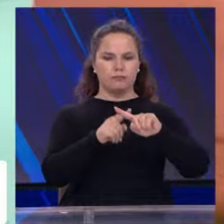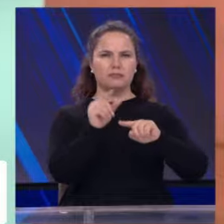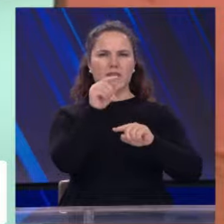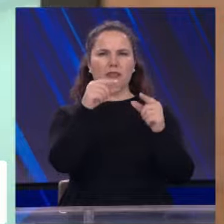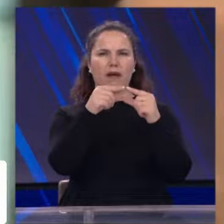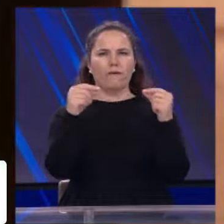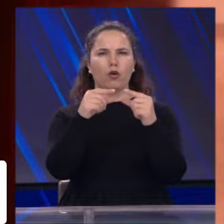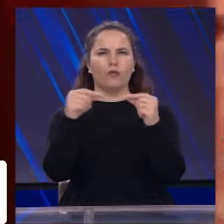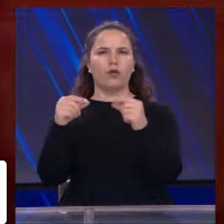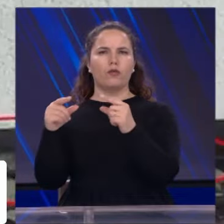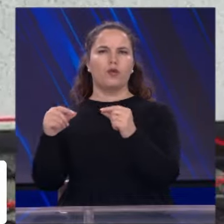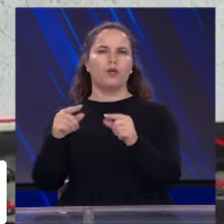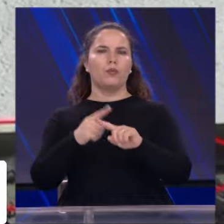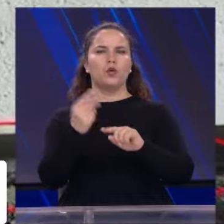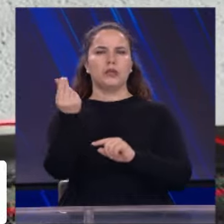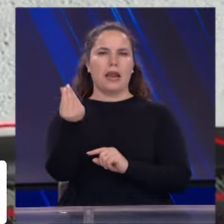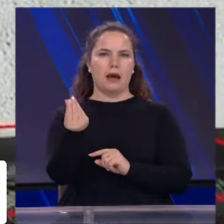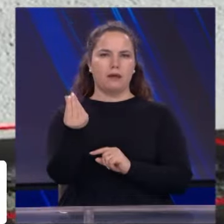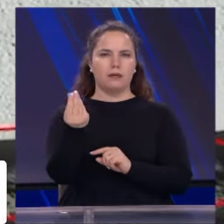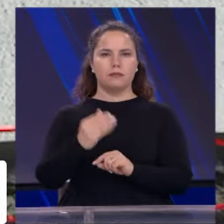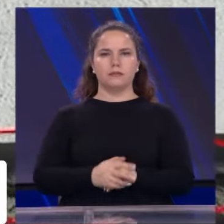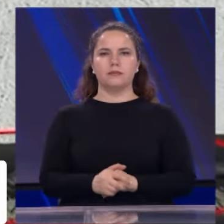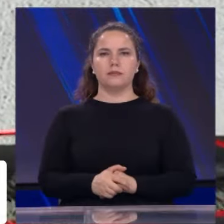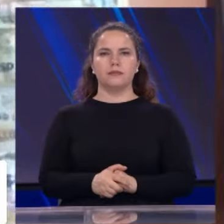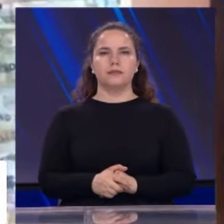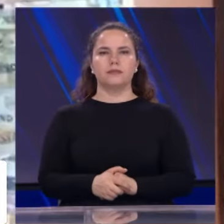dhe një sasi parash.